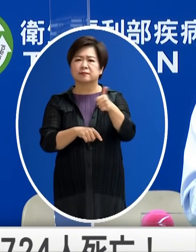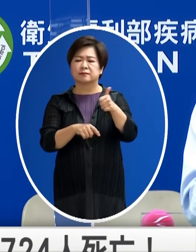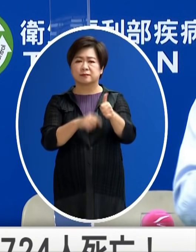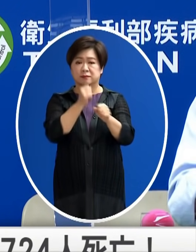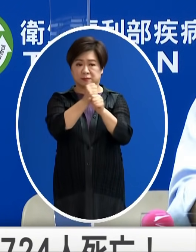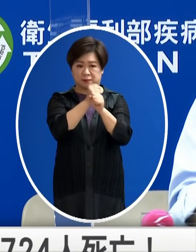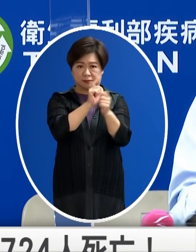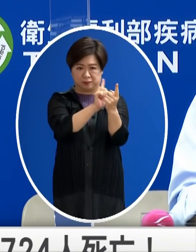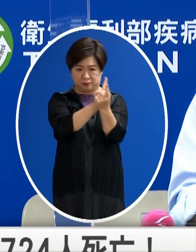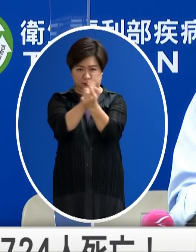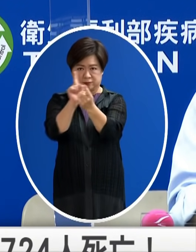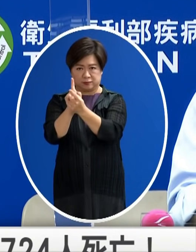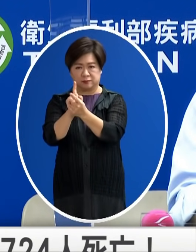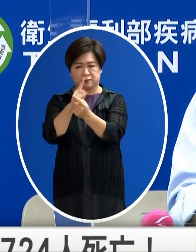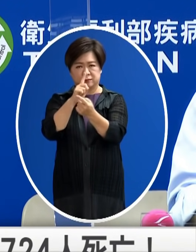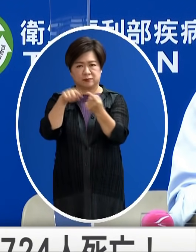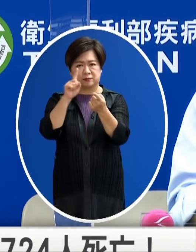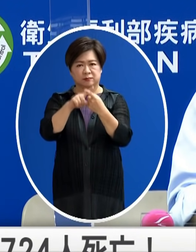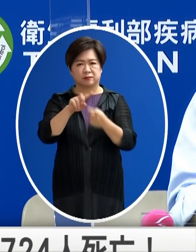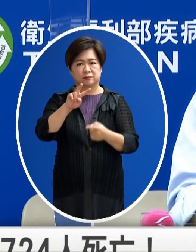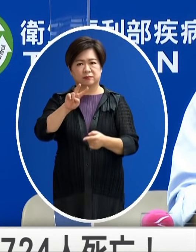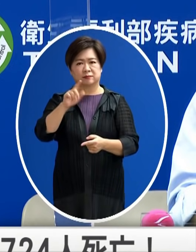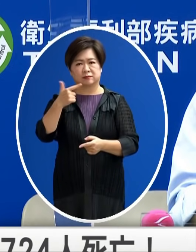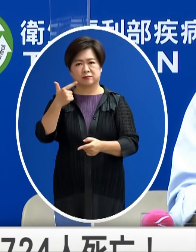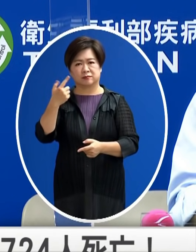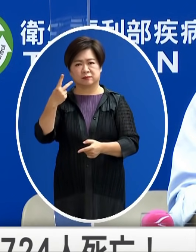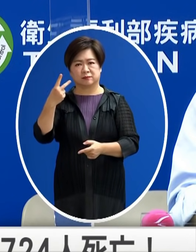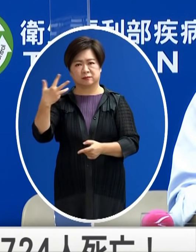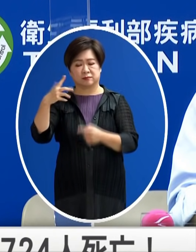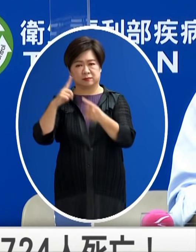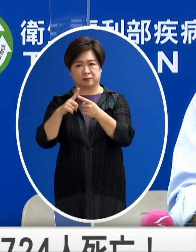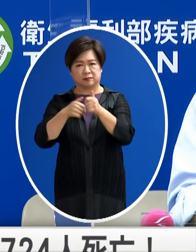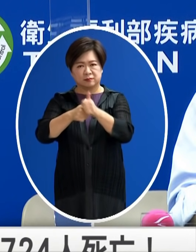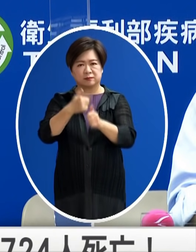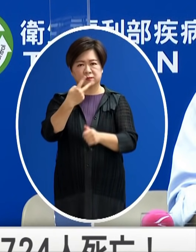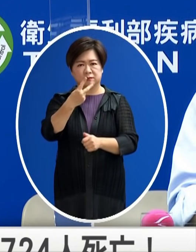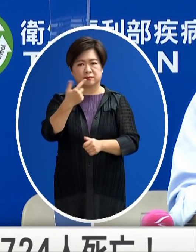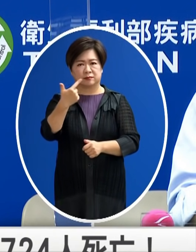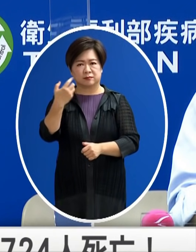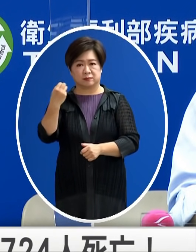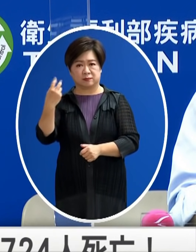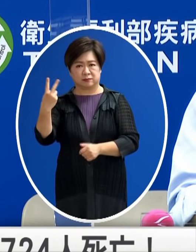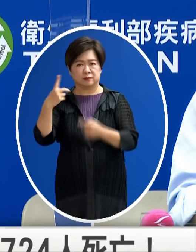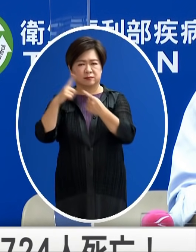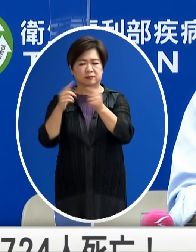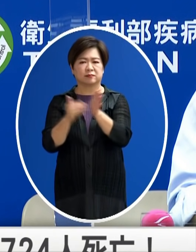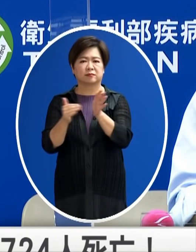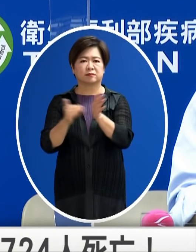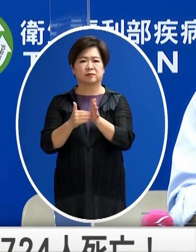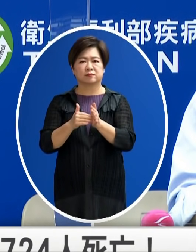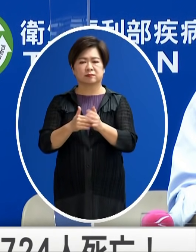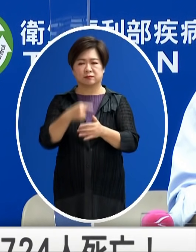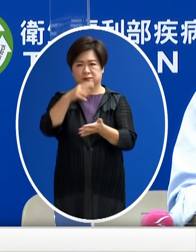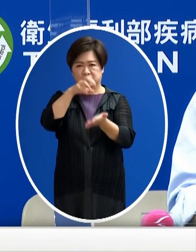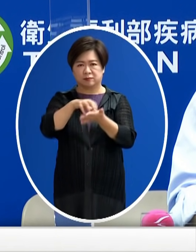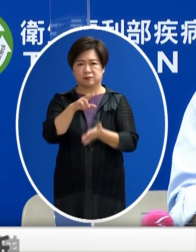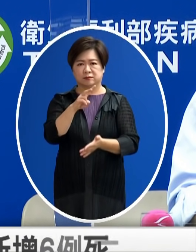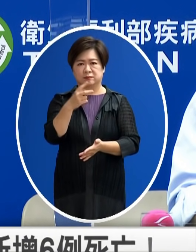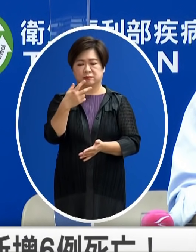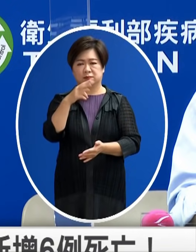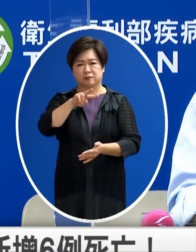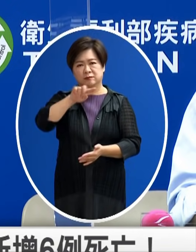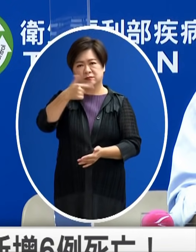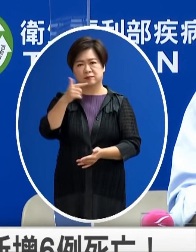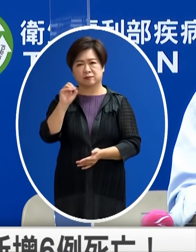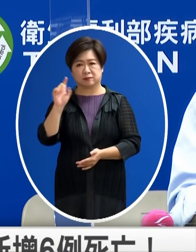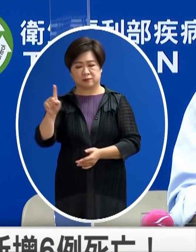的接触者哈，那应采2628人哈，那已经采了2602人，那阴性的2601人，那阳